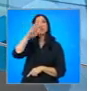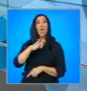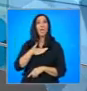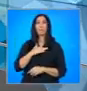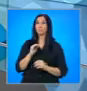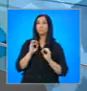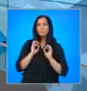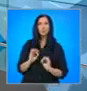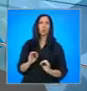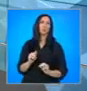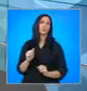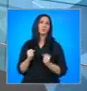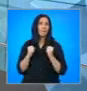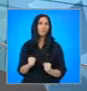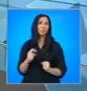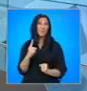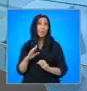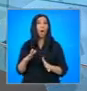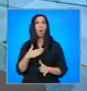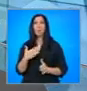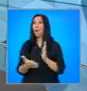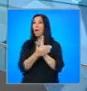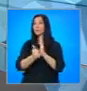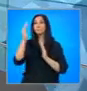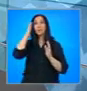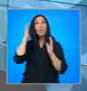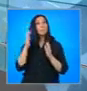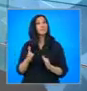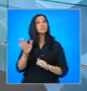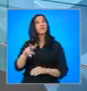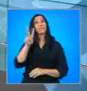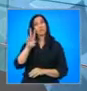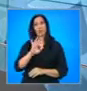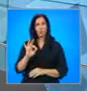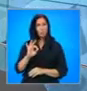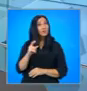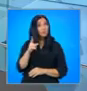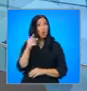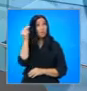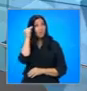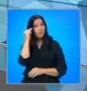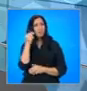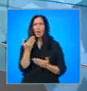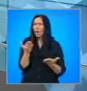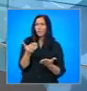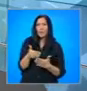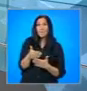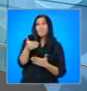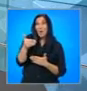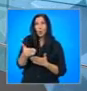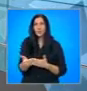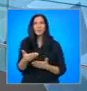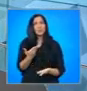има сигурност и стабилност, само ако има експертно правителство след 2 октомври. Той припомни какви приоритети са